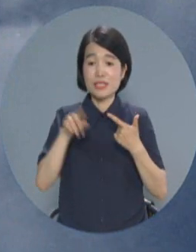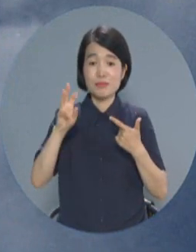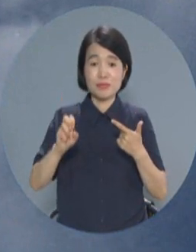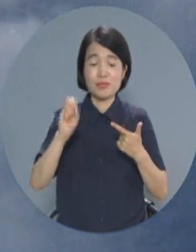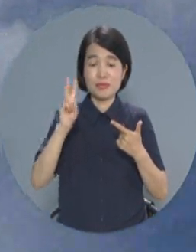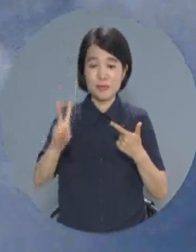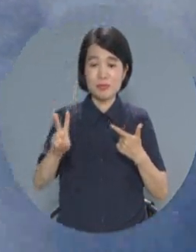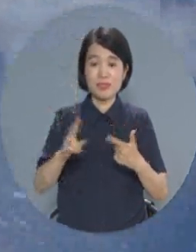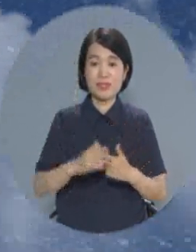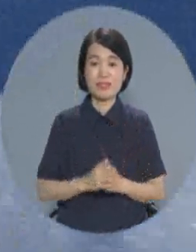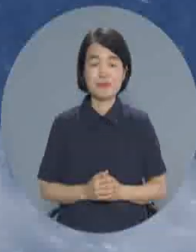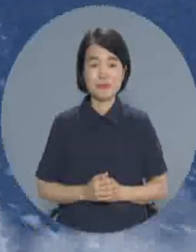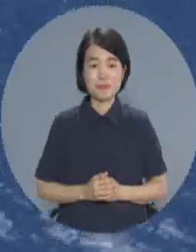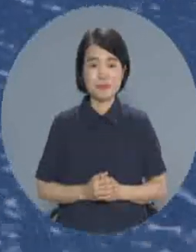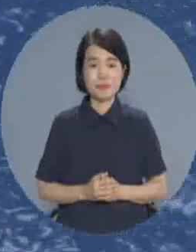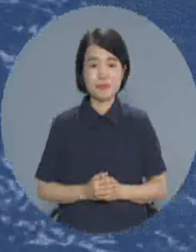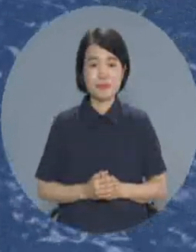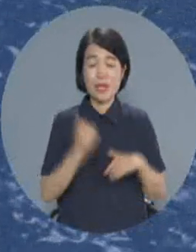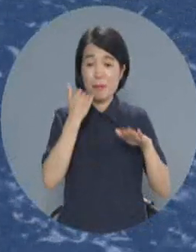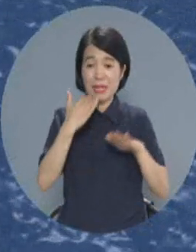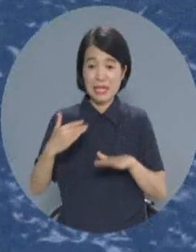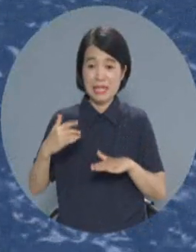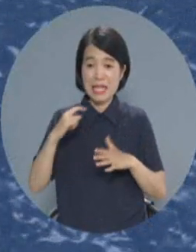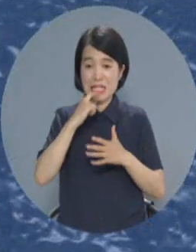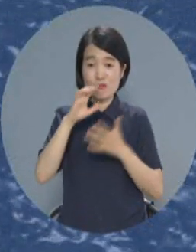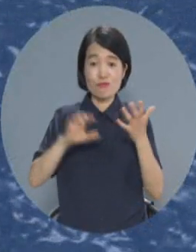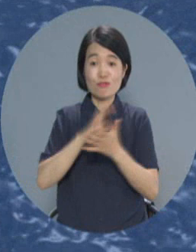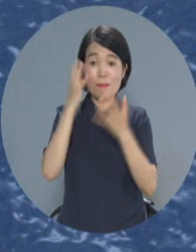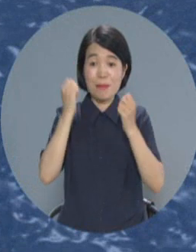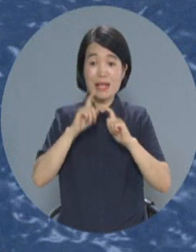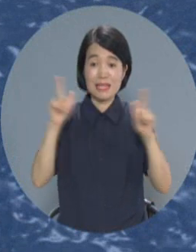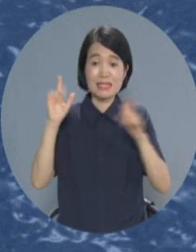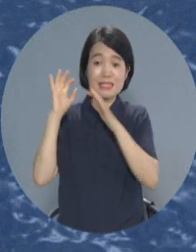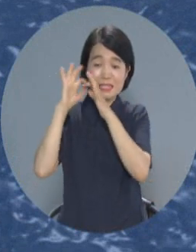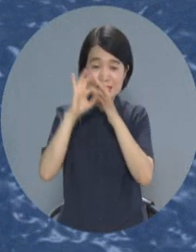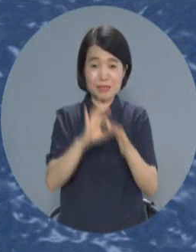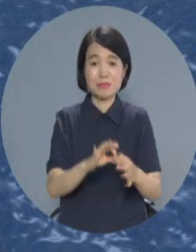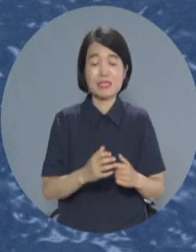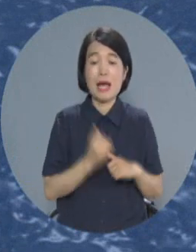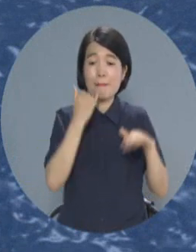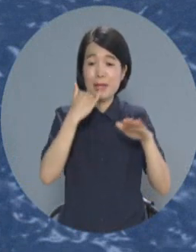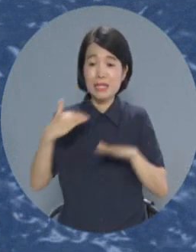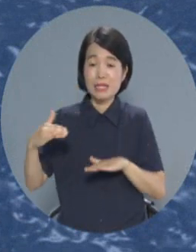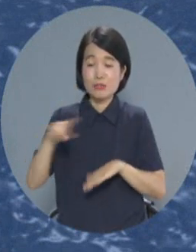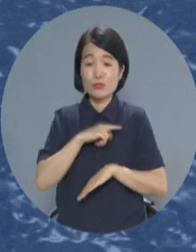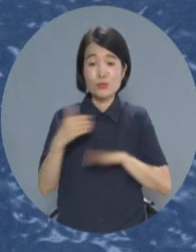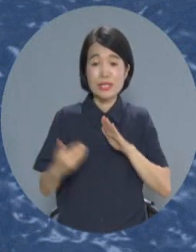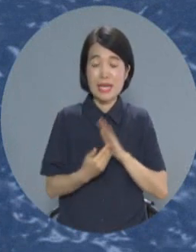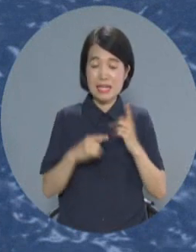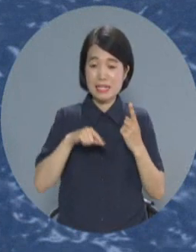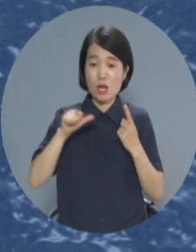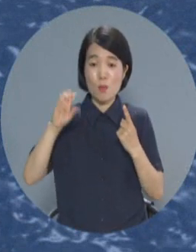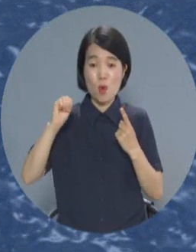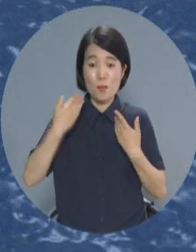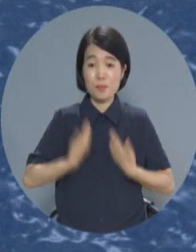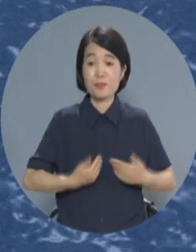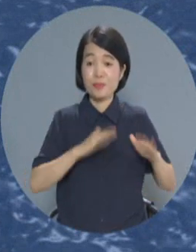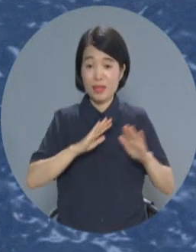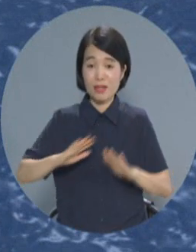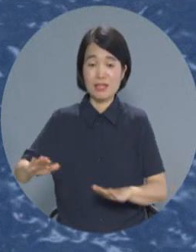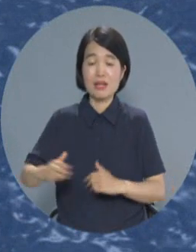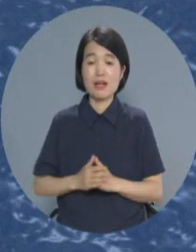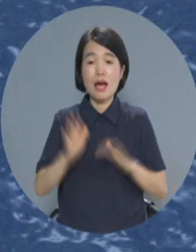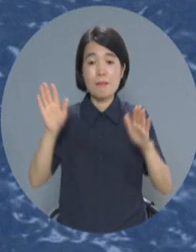26에서 32도 예상됩니다. 해상은 구름 많은 날씨 이어집니다. 파도는 최대 1.5m까지